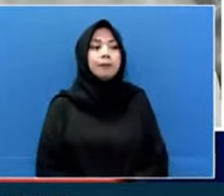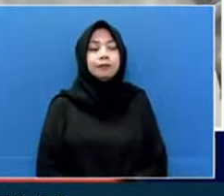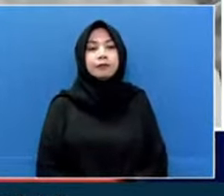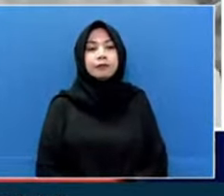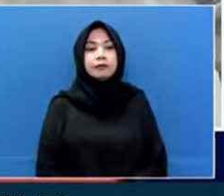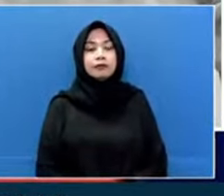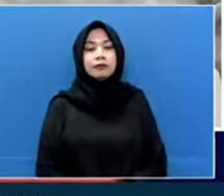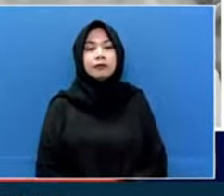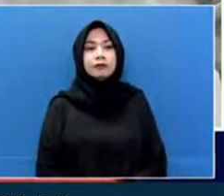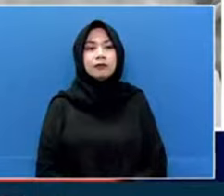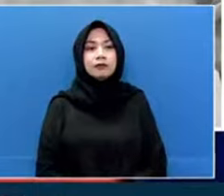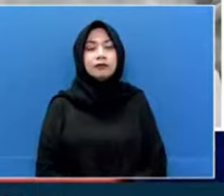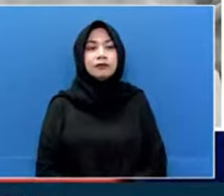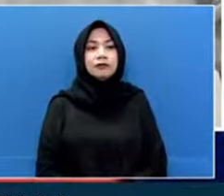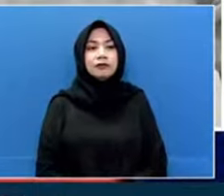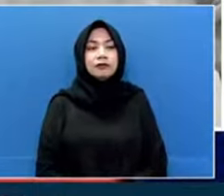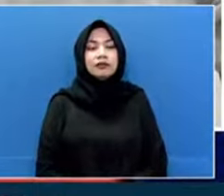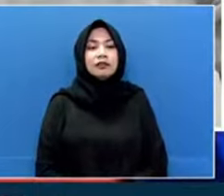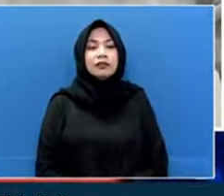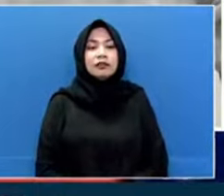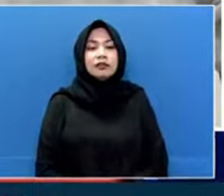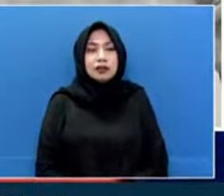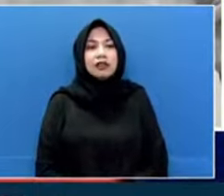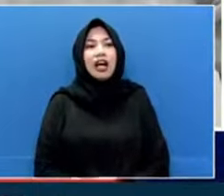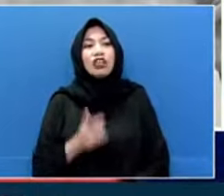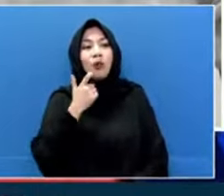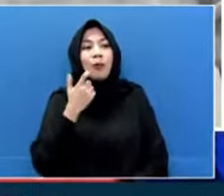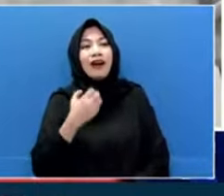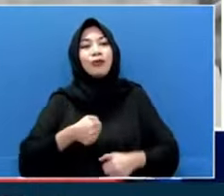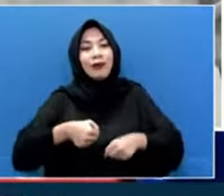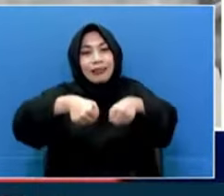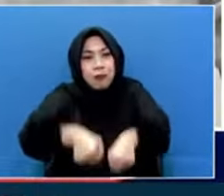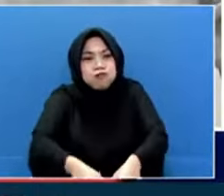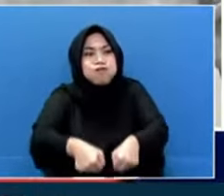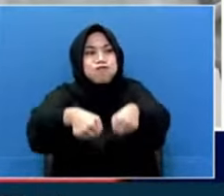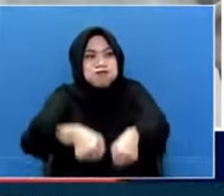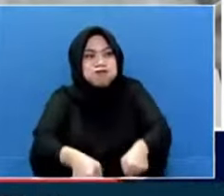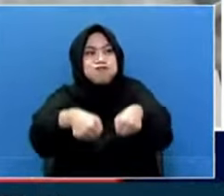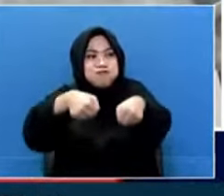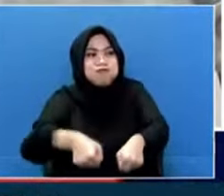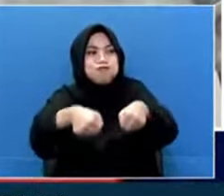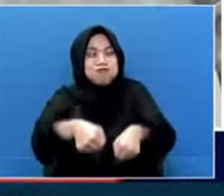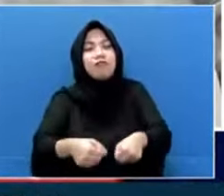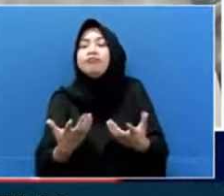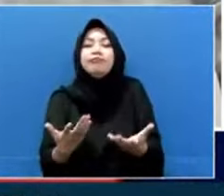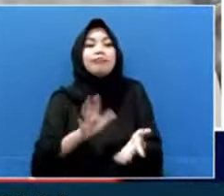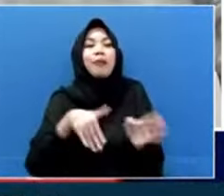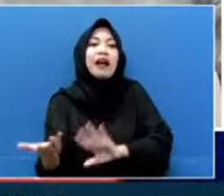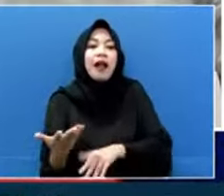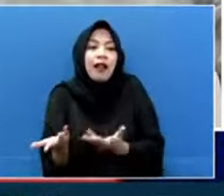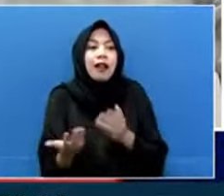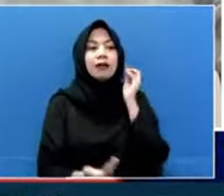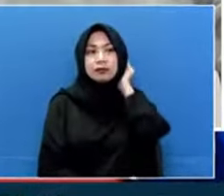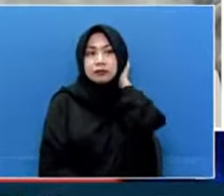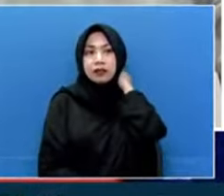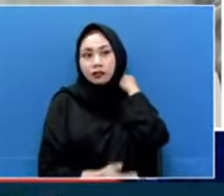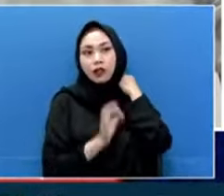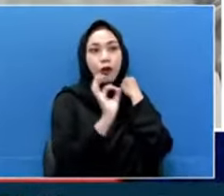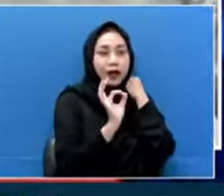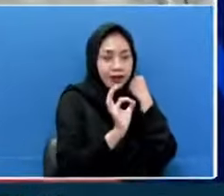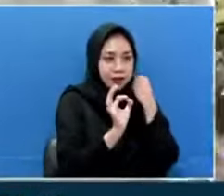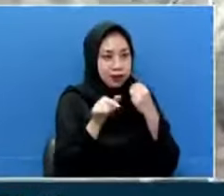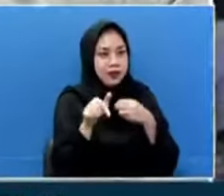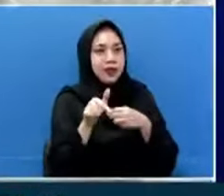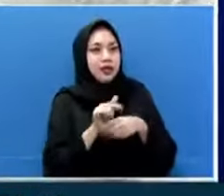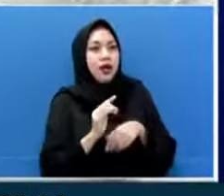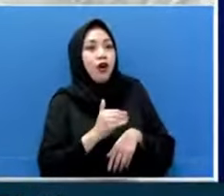tidak ada dan diupayakan RJP juga memang tidak bisa lagi Hm terlepas dari memang ee aktivitas yang dilakukan